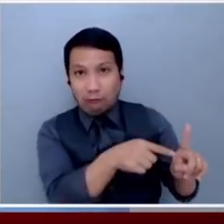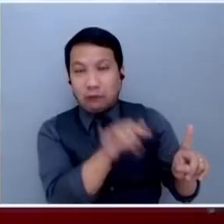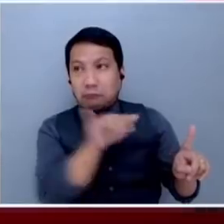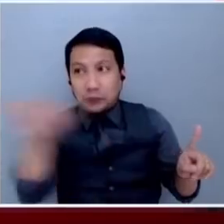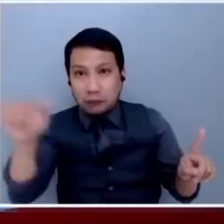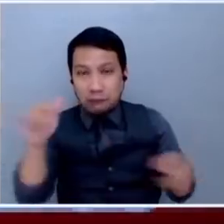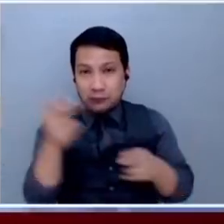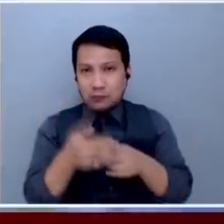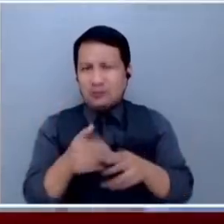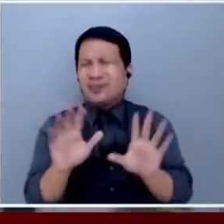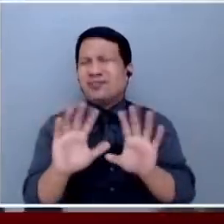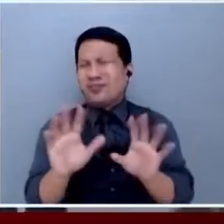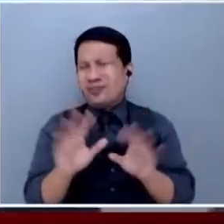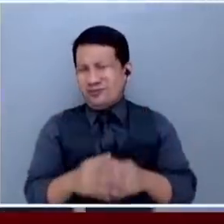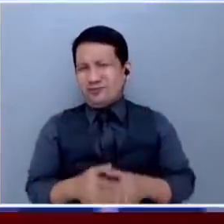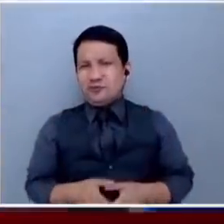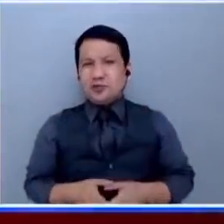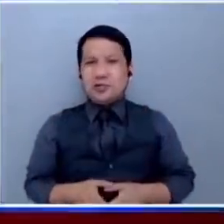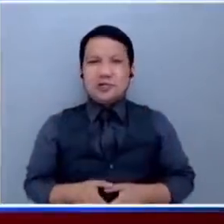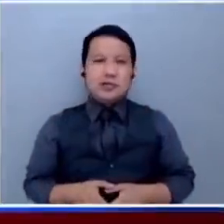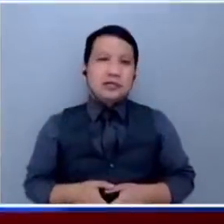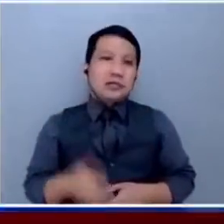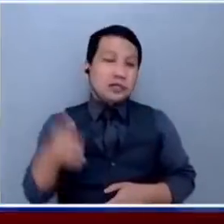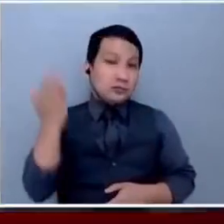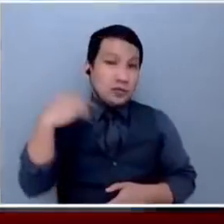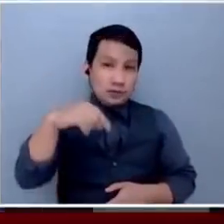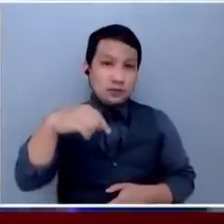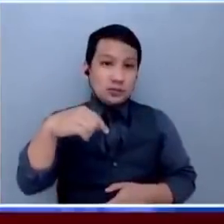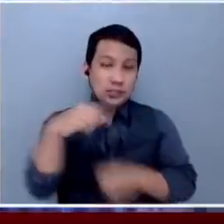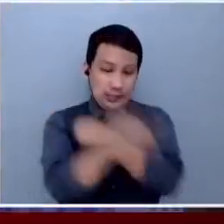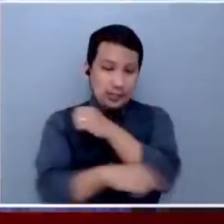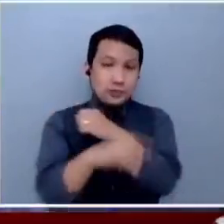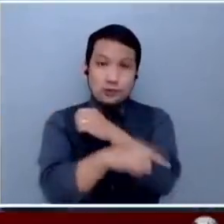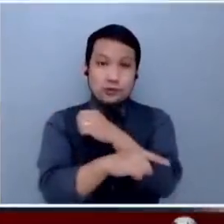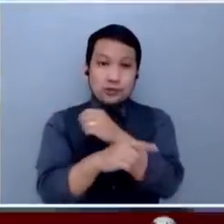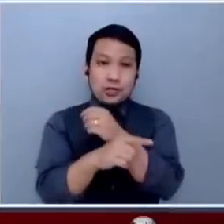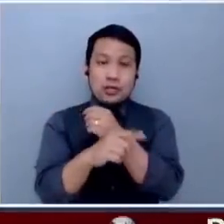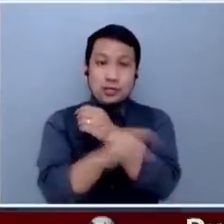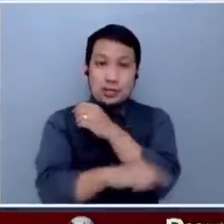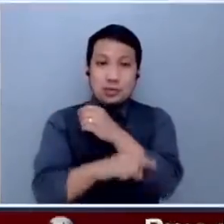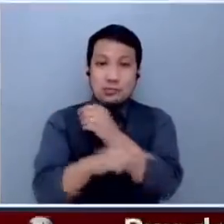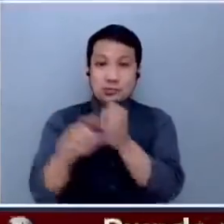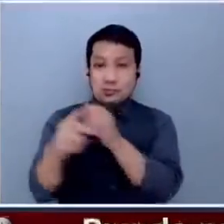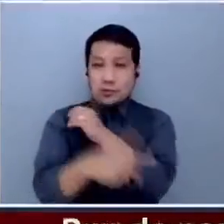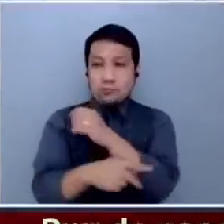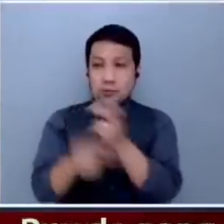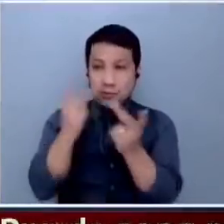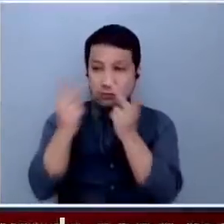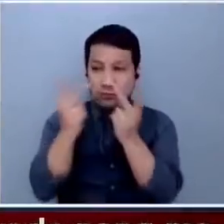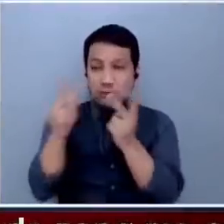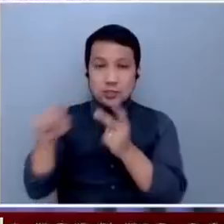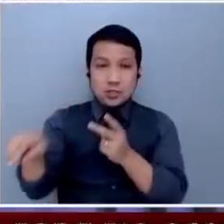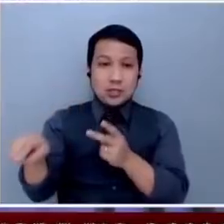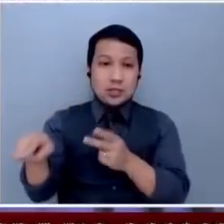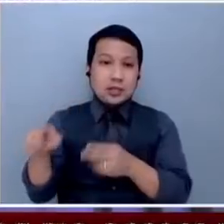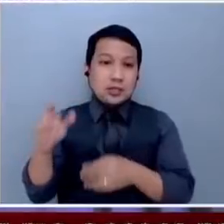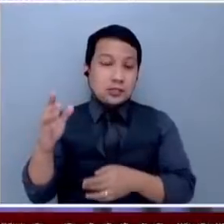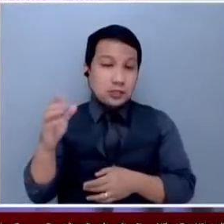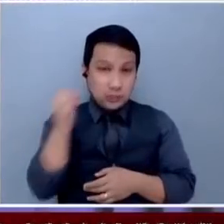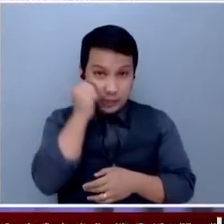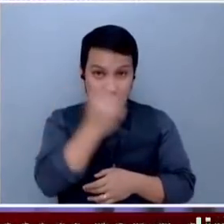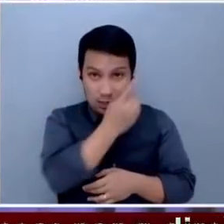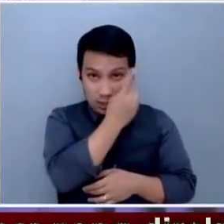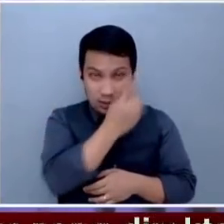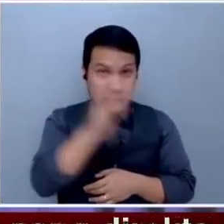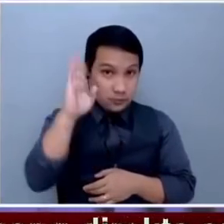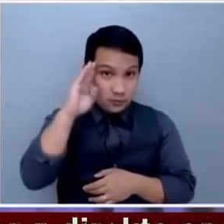naman ganun. Lumibot naman kanina sa Quezon Province ang tambalang Ferdinand Marcos Jr. at Mayor Sara Duterte. Sinamahan pa